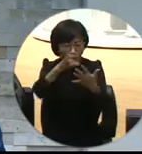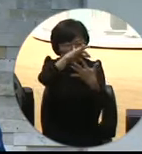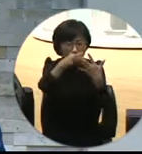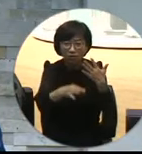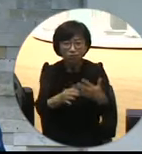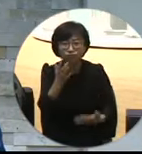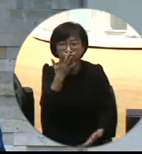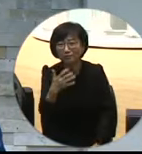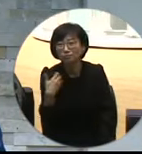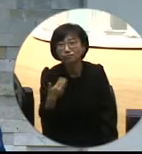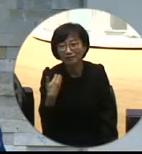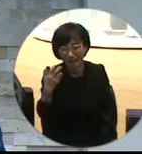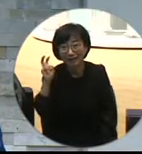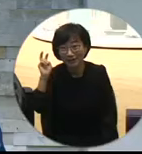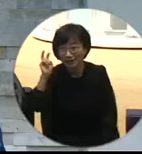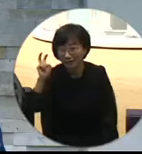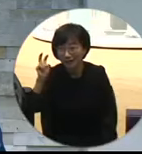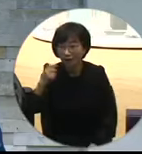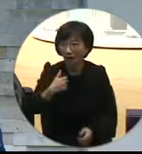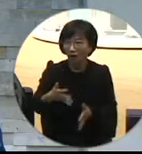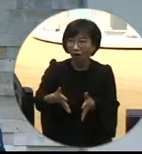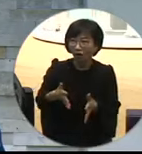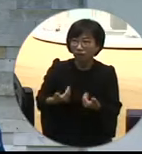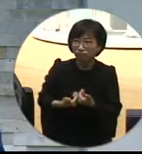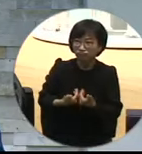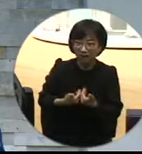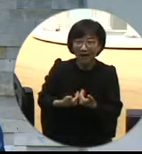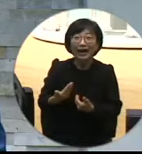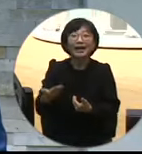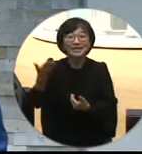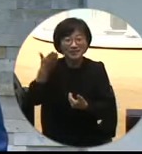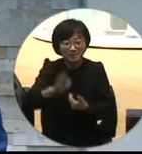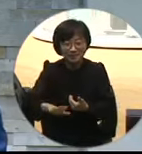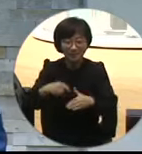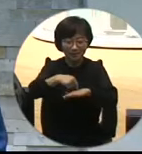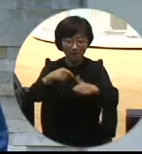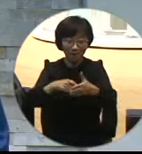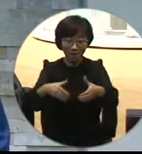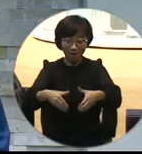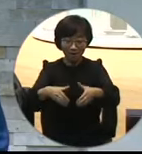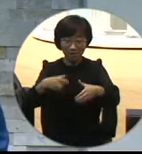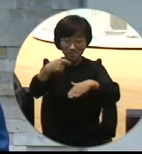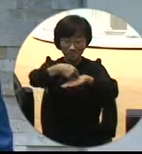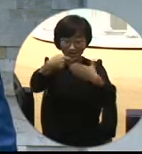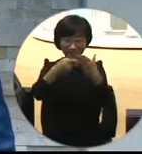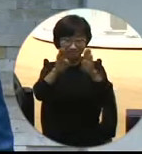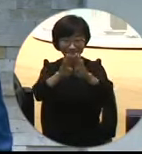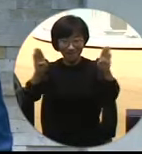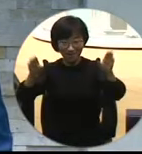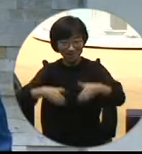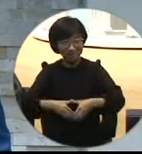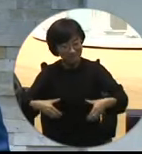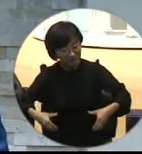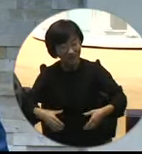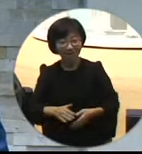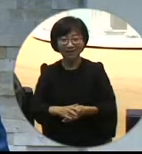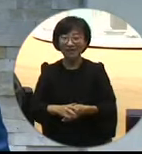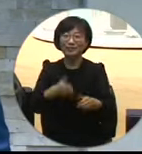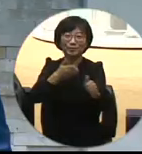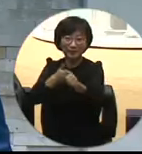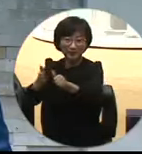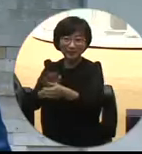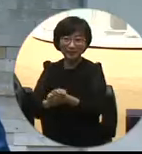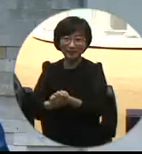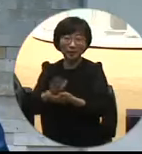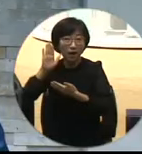이런 것도 잘 모르겠는데 어색할 수 있지만은 일단 마음을 여시고 여러분이 교회를 여러분 다니시게 되면